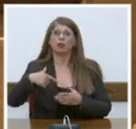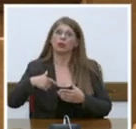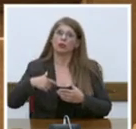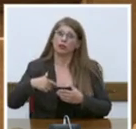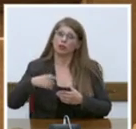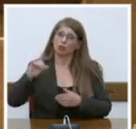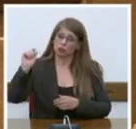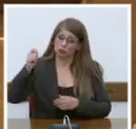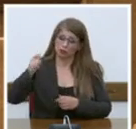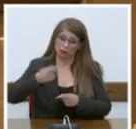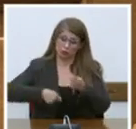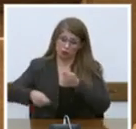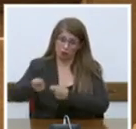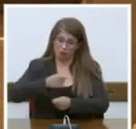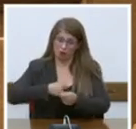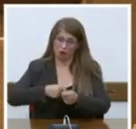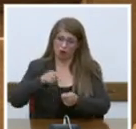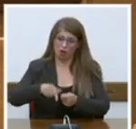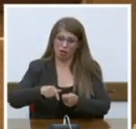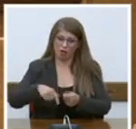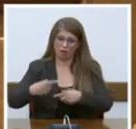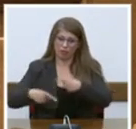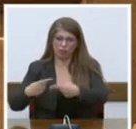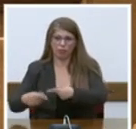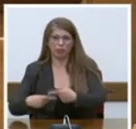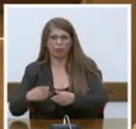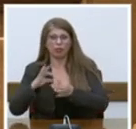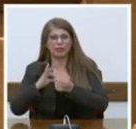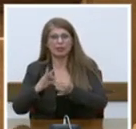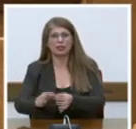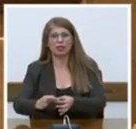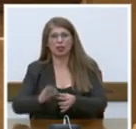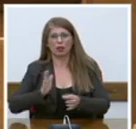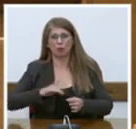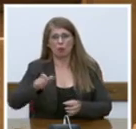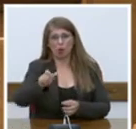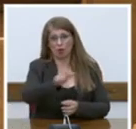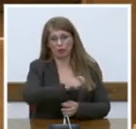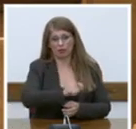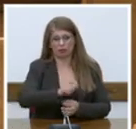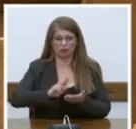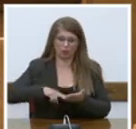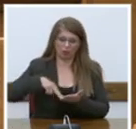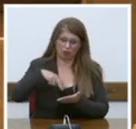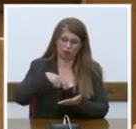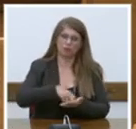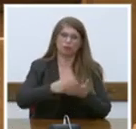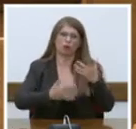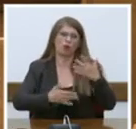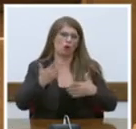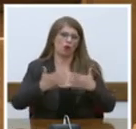ηλεκτρισμού, κάτι που μετακυλίεται συνεχώς στους πολίτες, γονατίζοντας τους προϋπολογισμούς τους. Το